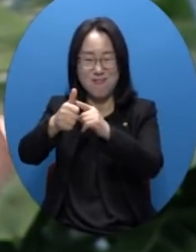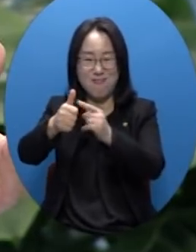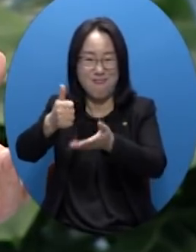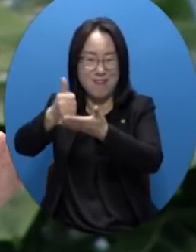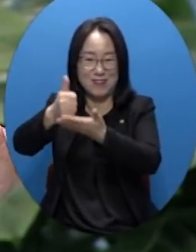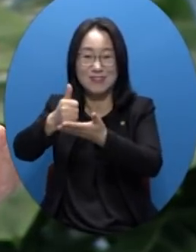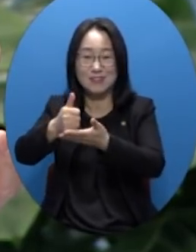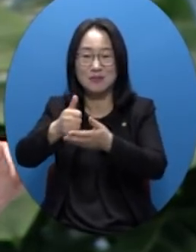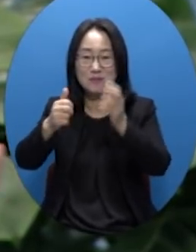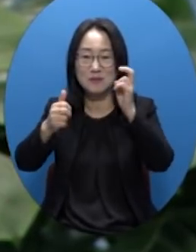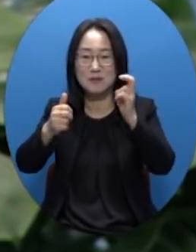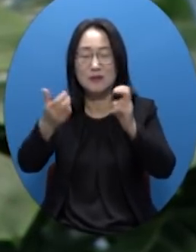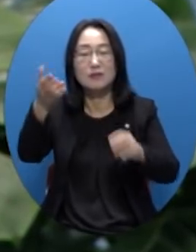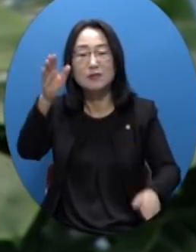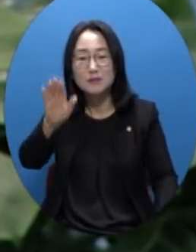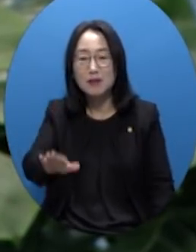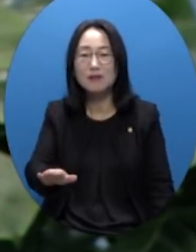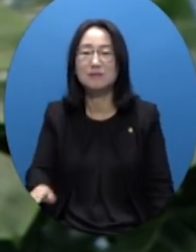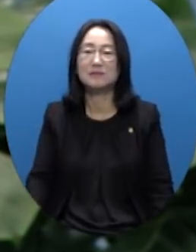그럼 현실은